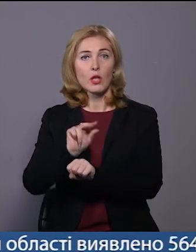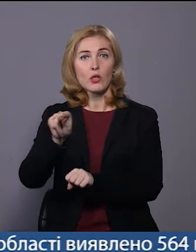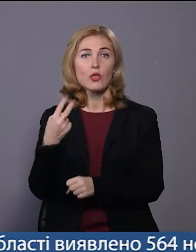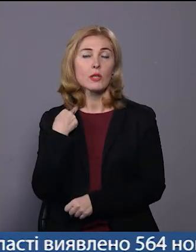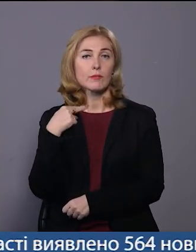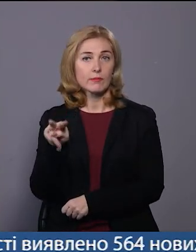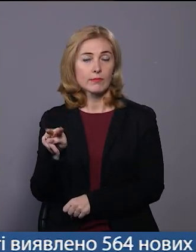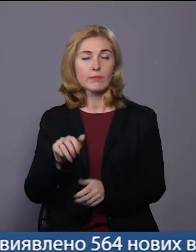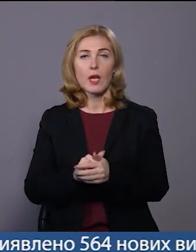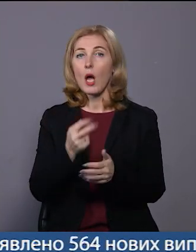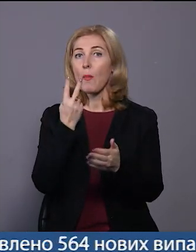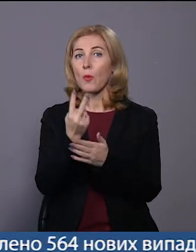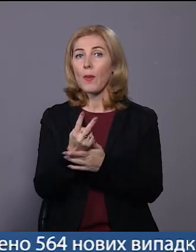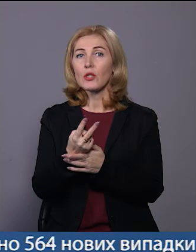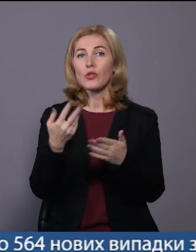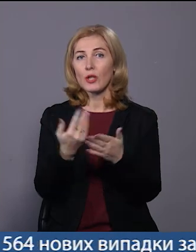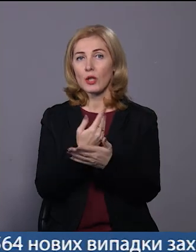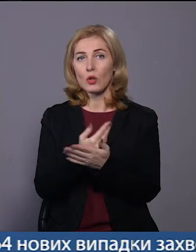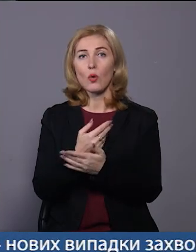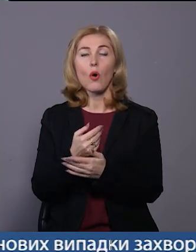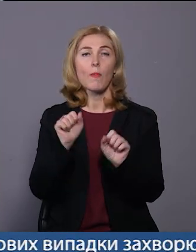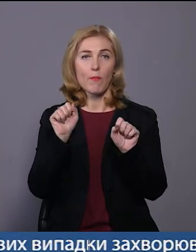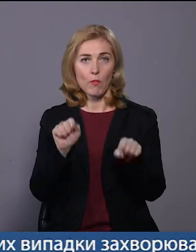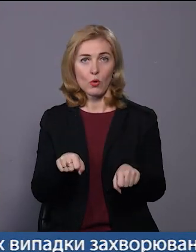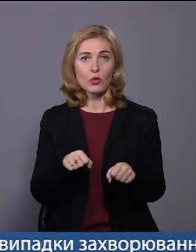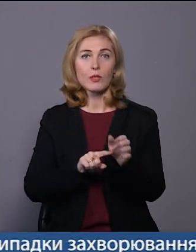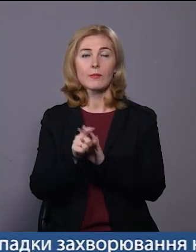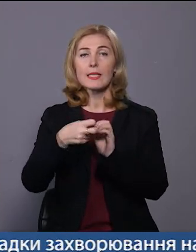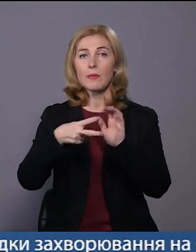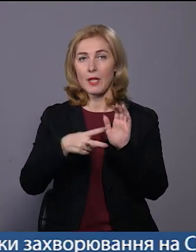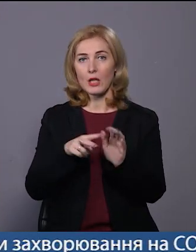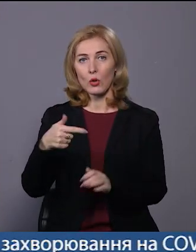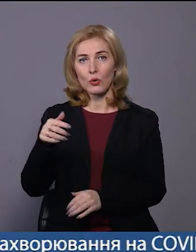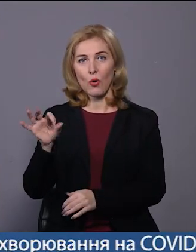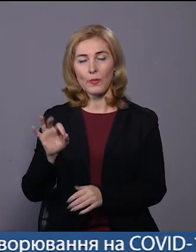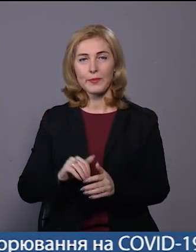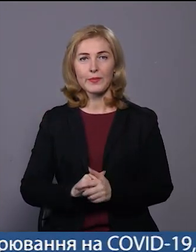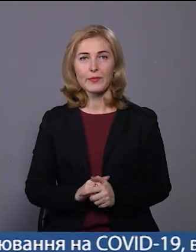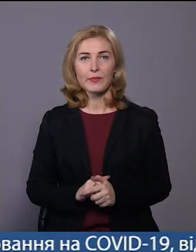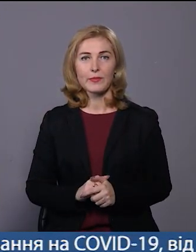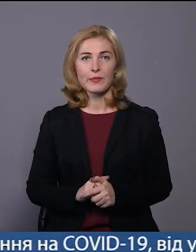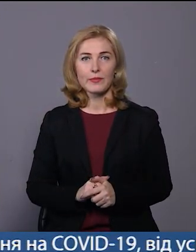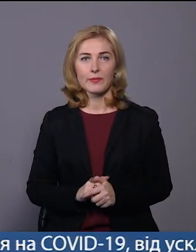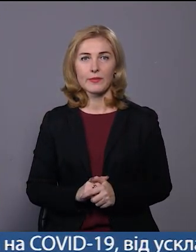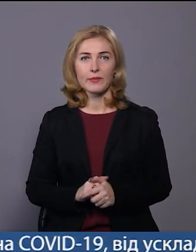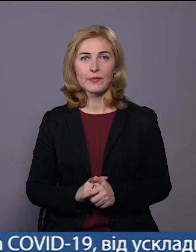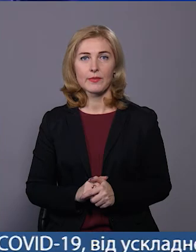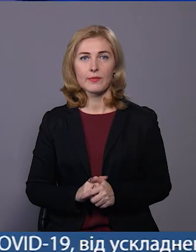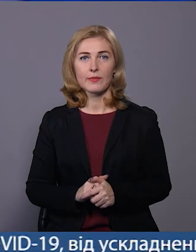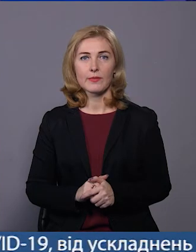митця. Побачити фільм «Носоріг» у прокаті хмельничани зможуть із 17 лютого. Аліна Косарева, Юрій Старушкін. Новини міста.